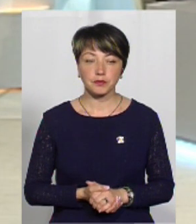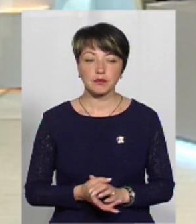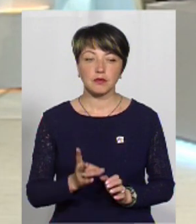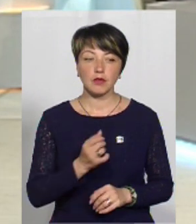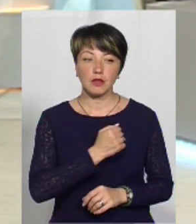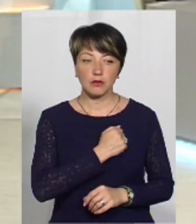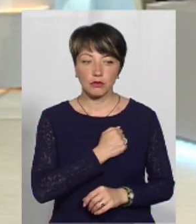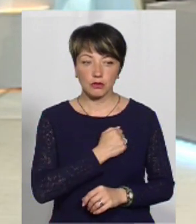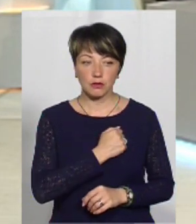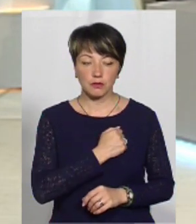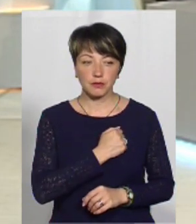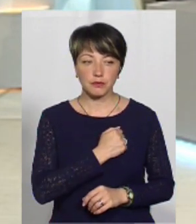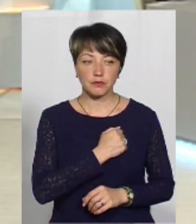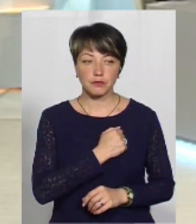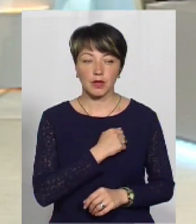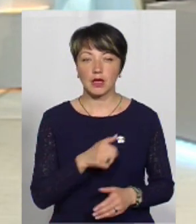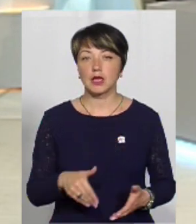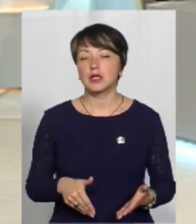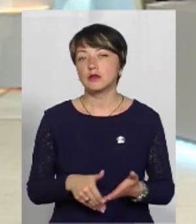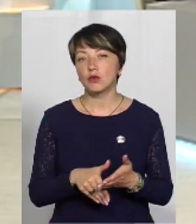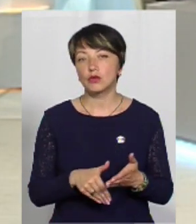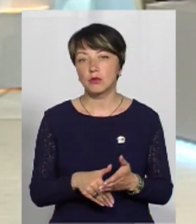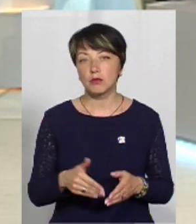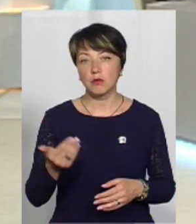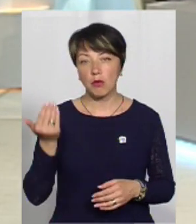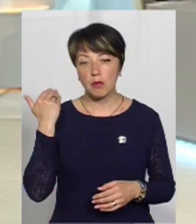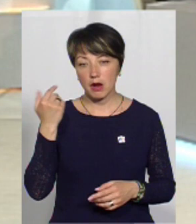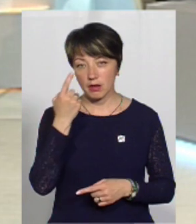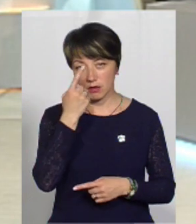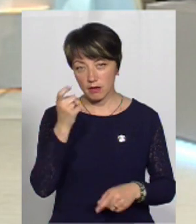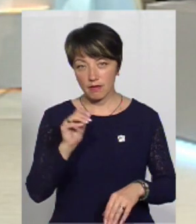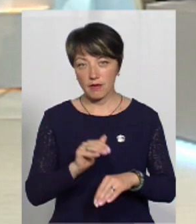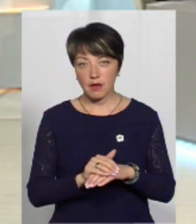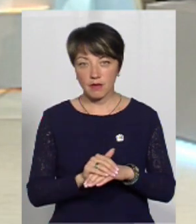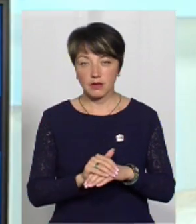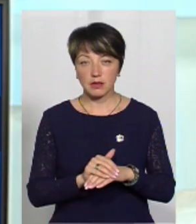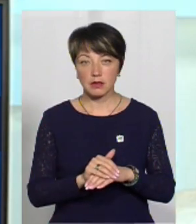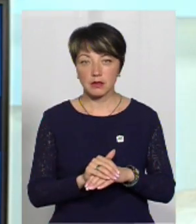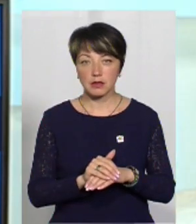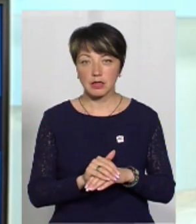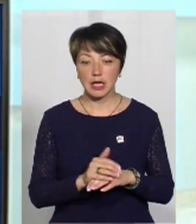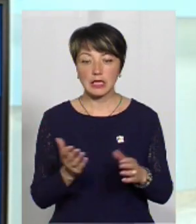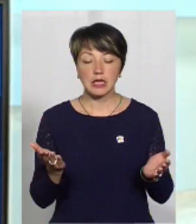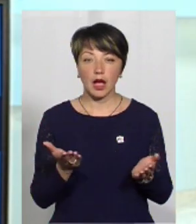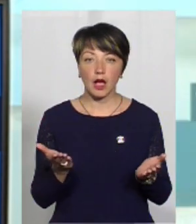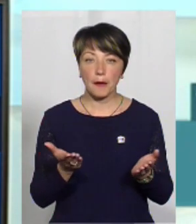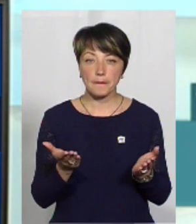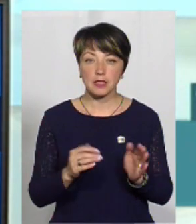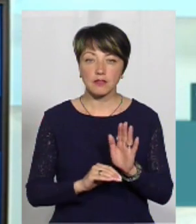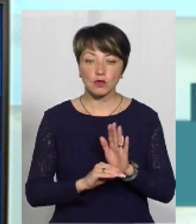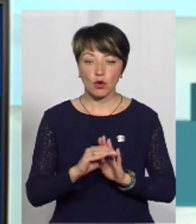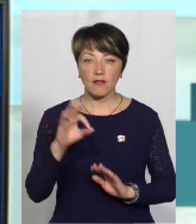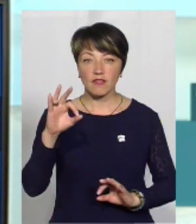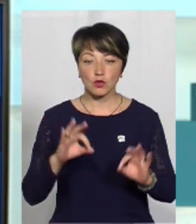На жаль, способів попереднього, звичайно, виявити з якимось